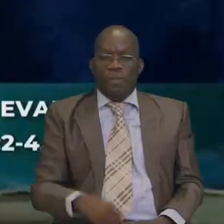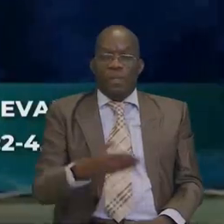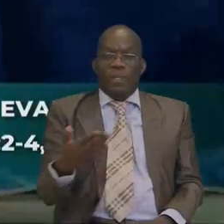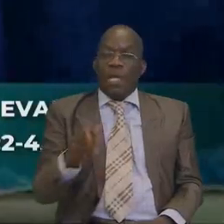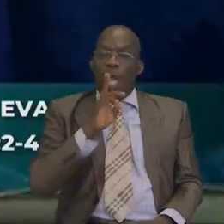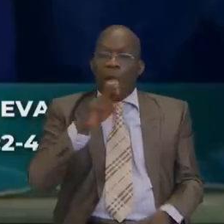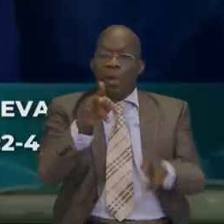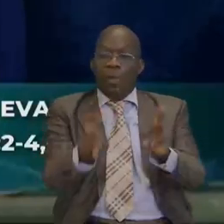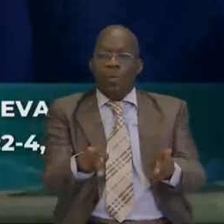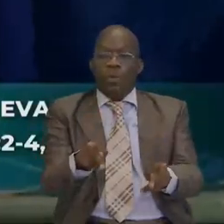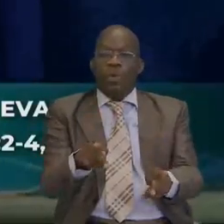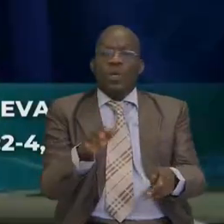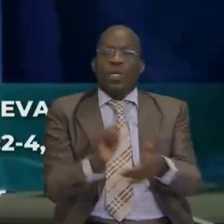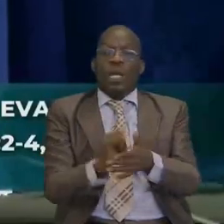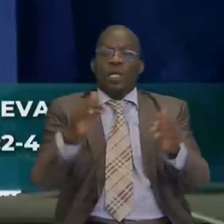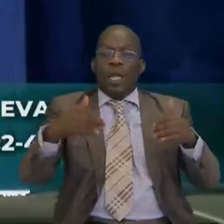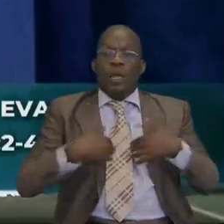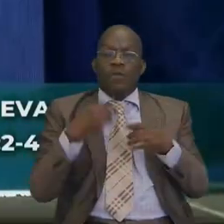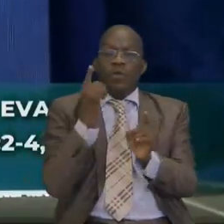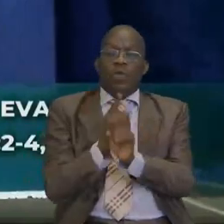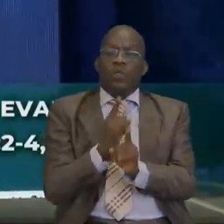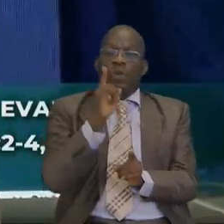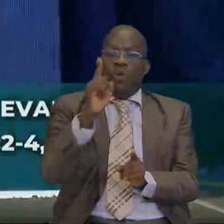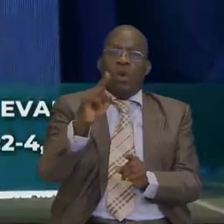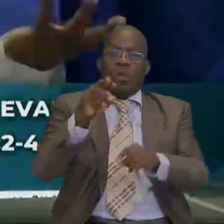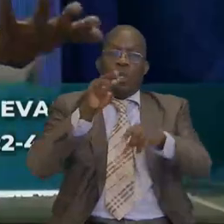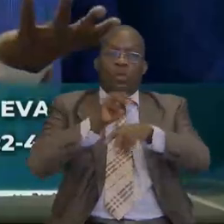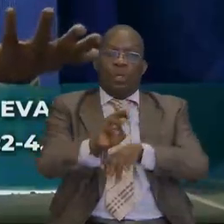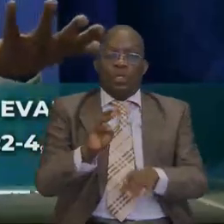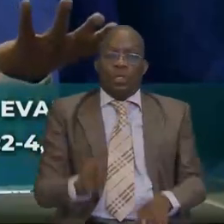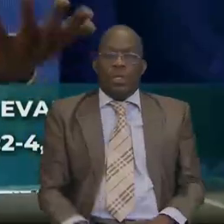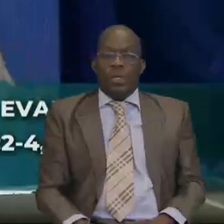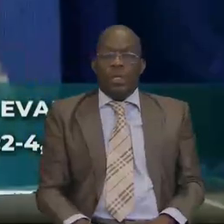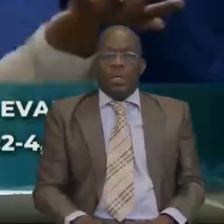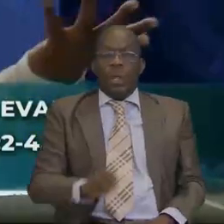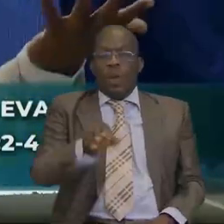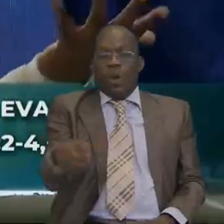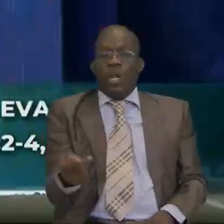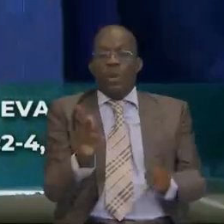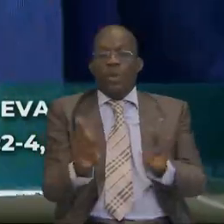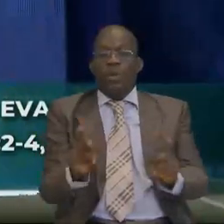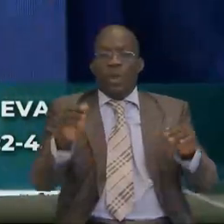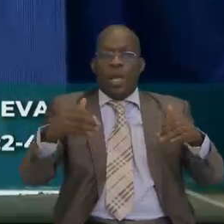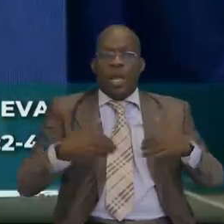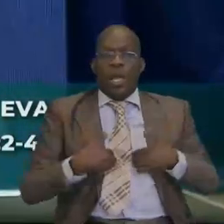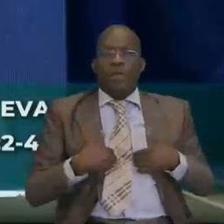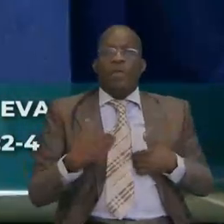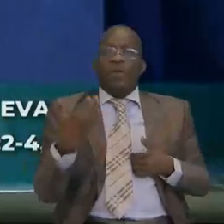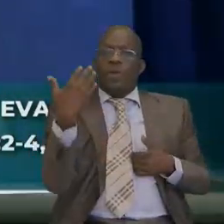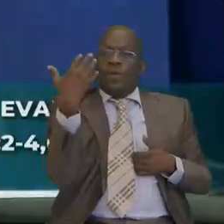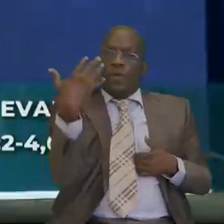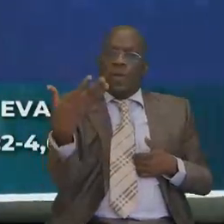Il y a des gens qui ont juste un seul ministère. Il y a d'autres qui ont tous les